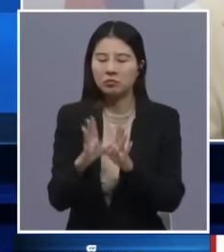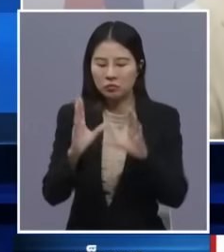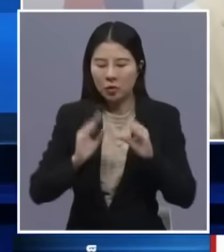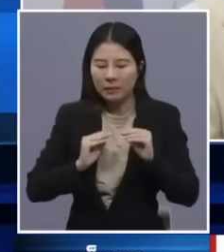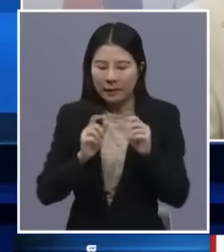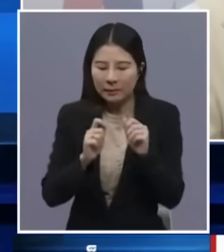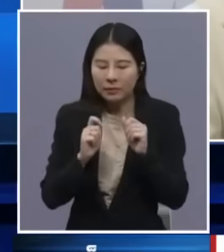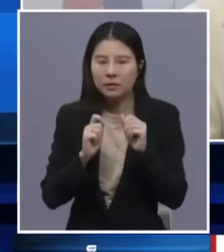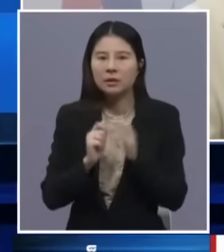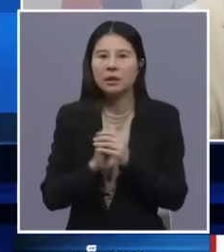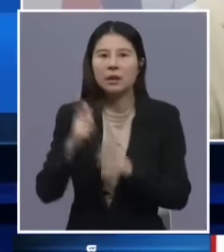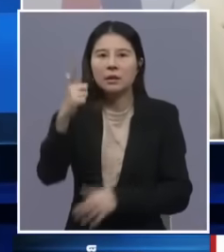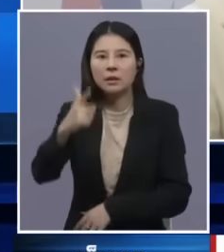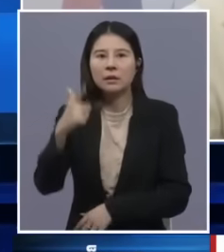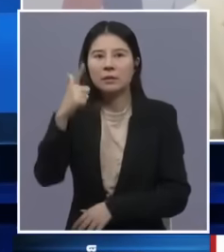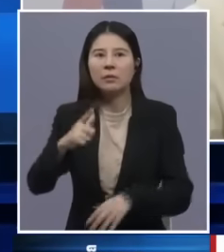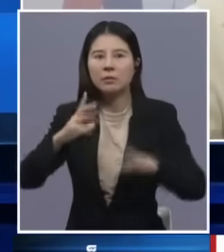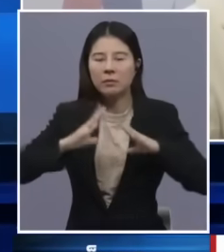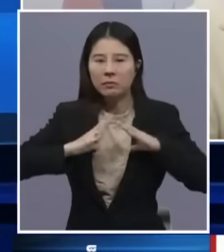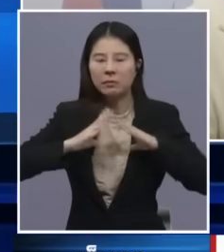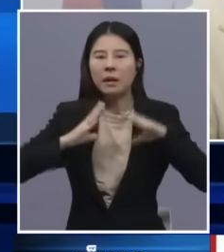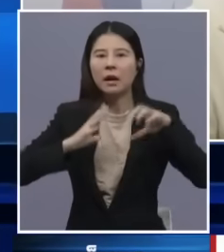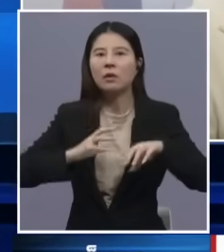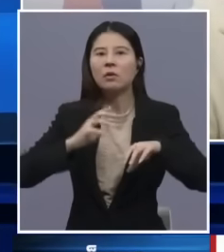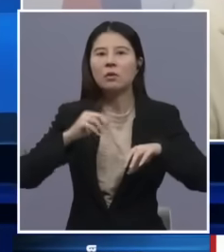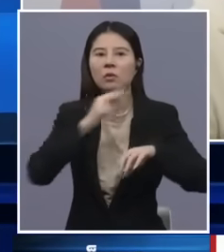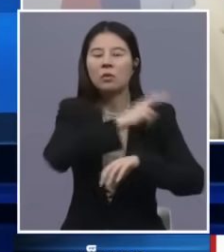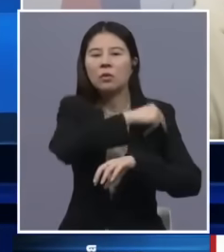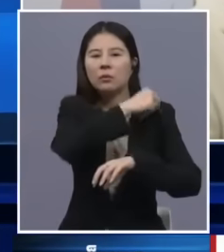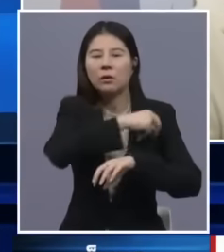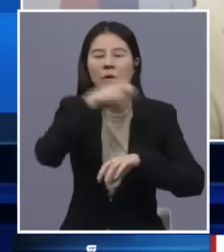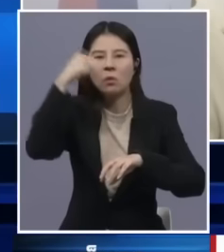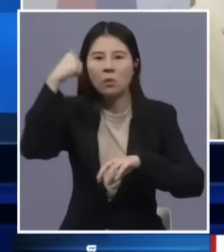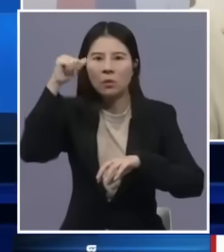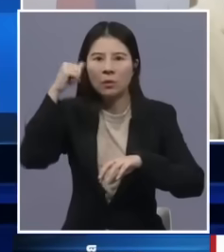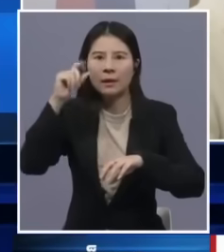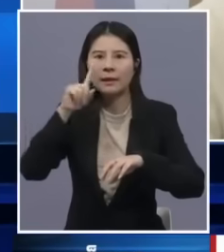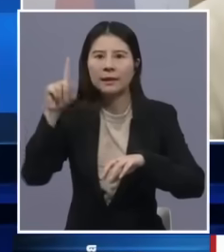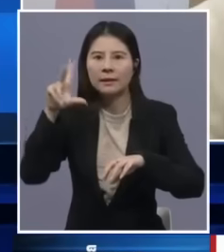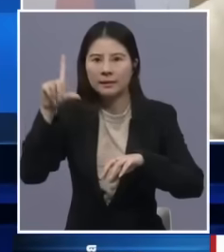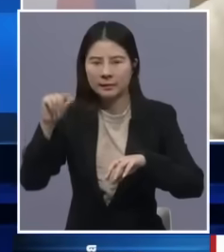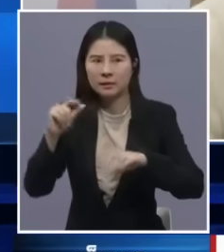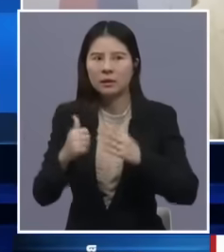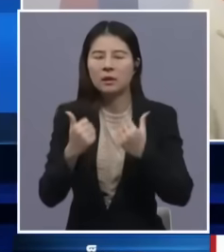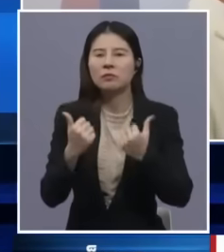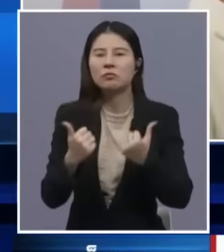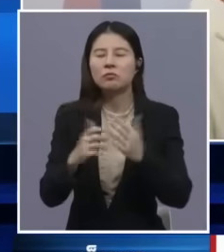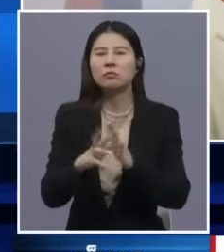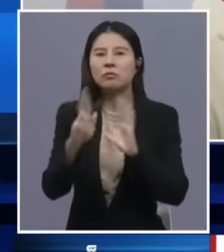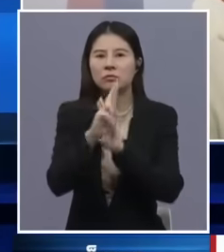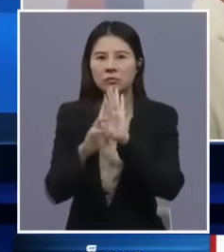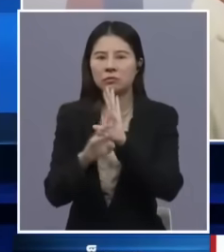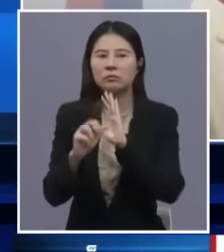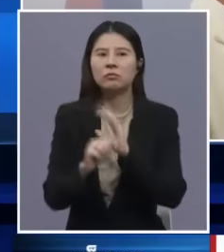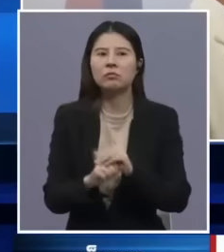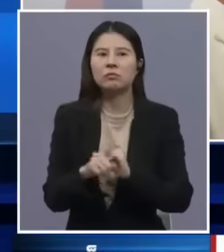ณนอนพักรักษาตัวต่อจนครบ120วันหรือไม่เนี่ยคุณทวีอ้างระเบียบกรมราชทัณฑ์บ